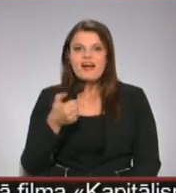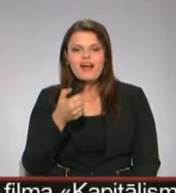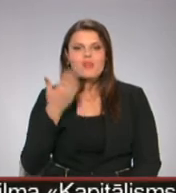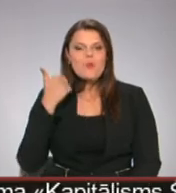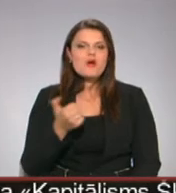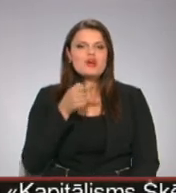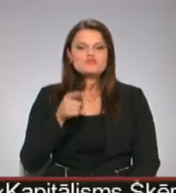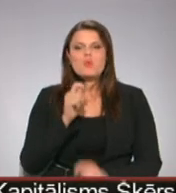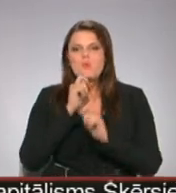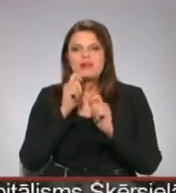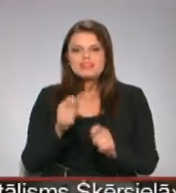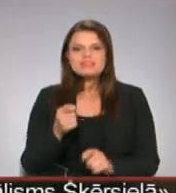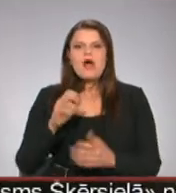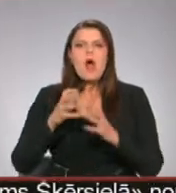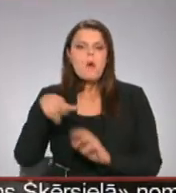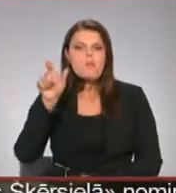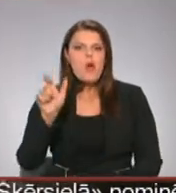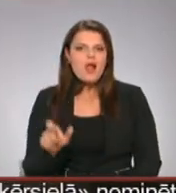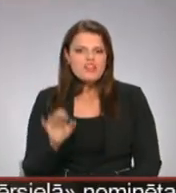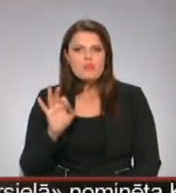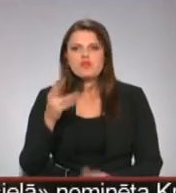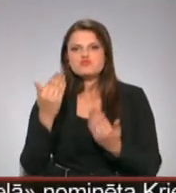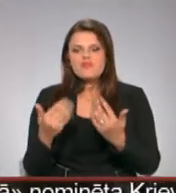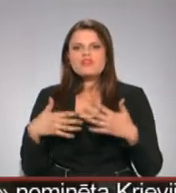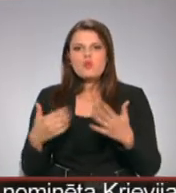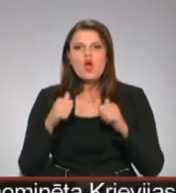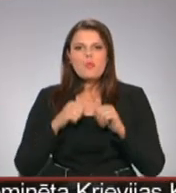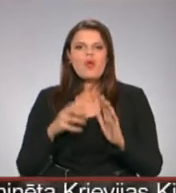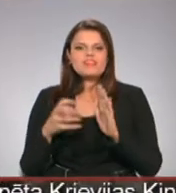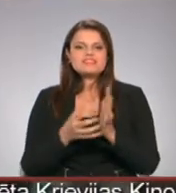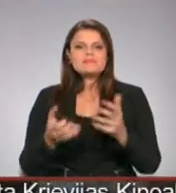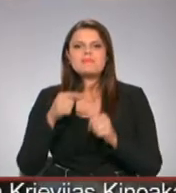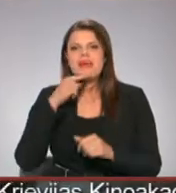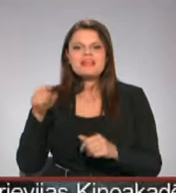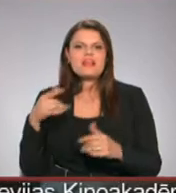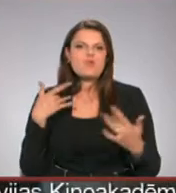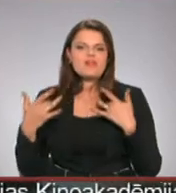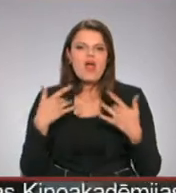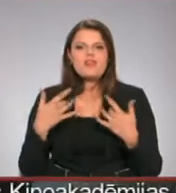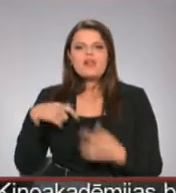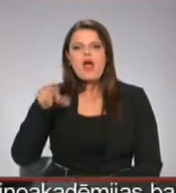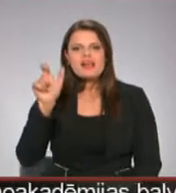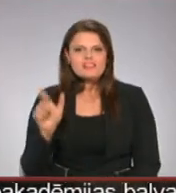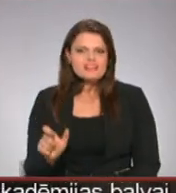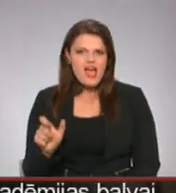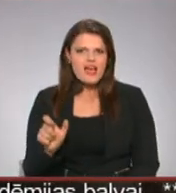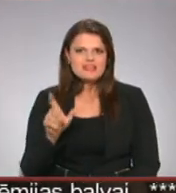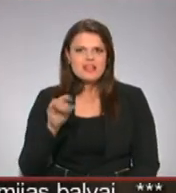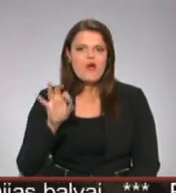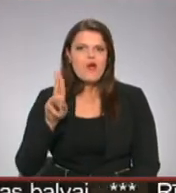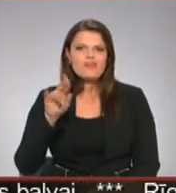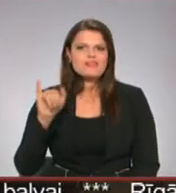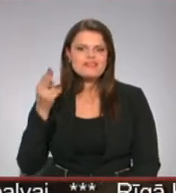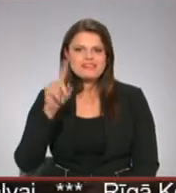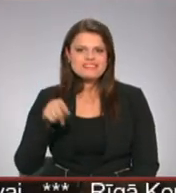Pērn to pasniedz Gundaram Āboliņam un tieši no viņa rokām godazīmi saņēma Rīgas Krievu teātra aktieris Leonīds Lenss. Vai jūs esat kādreiz